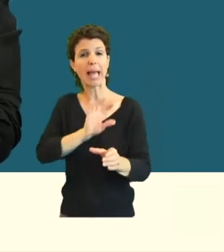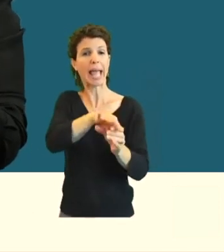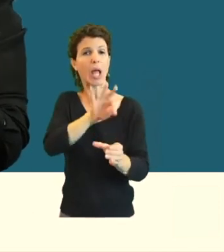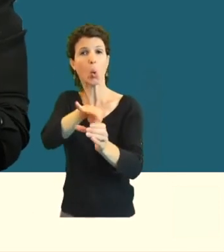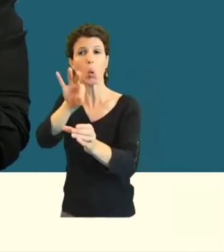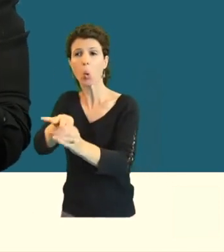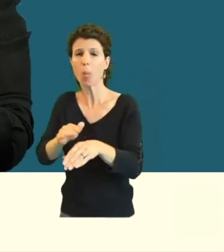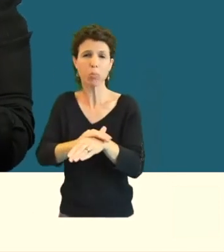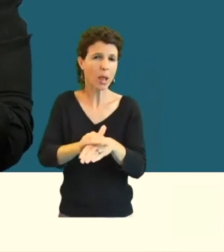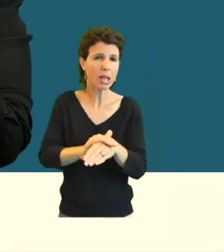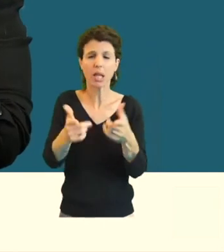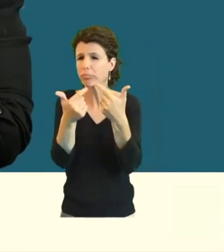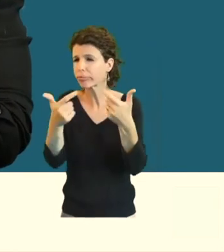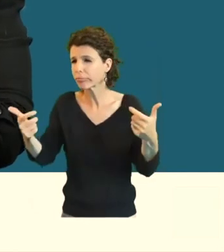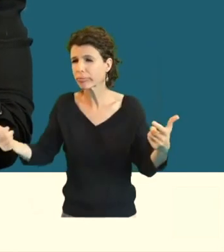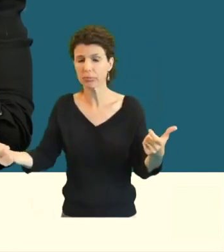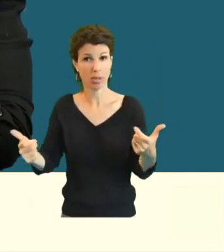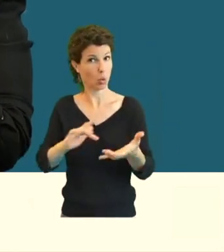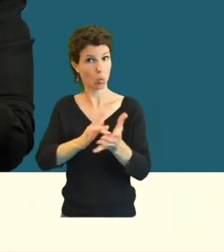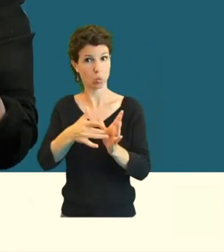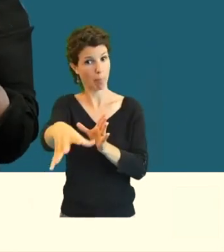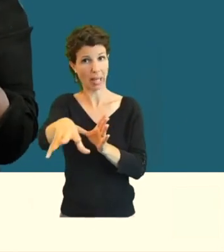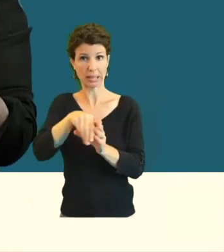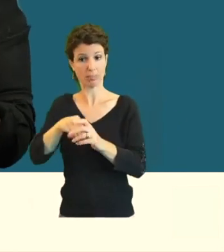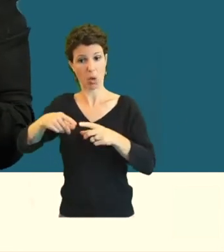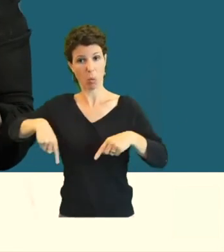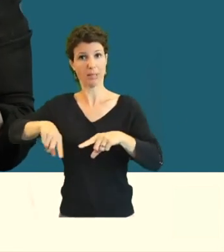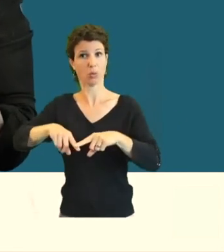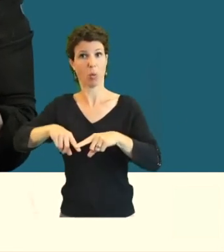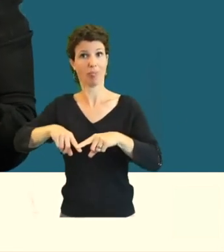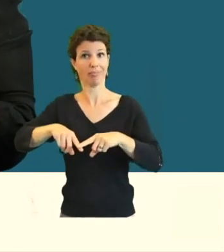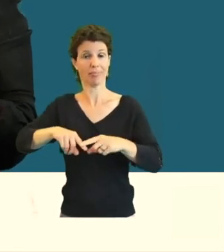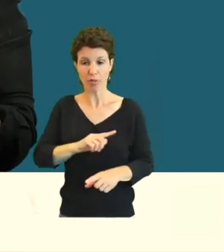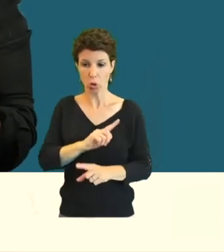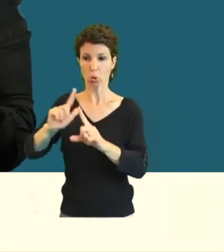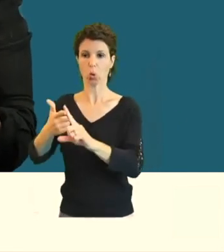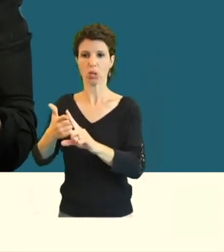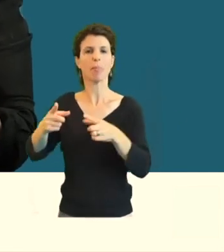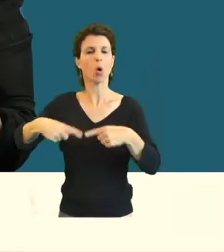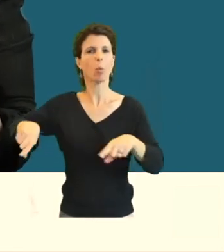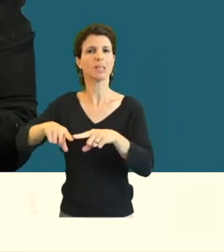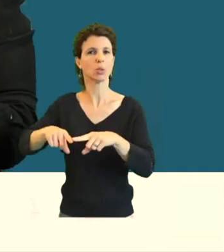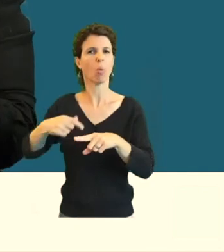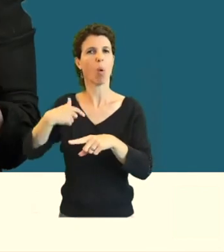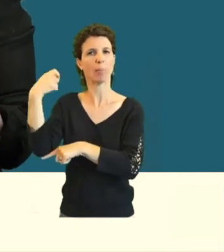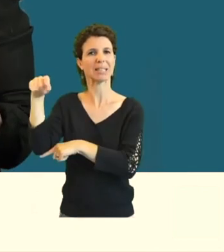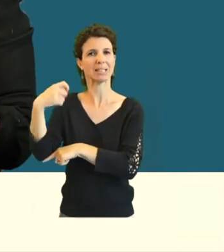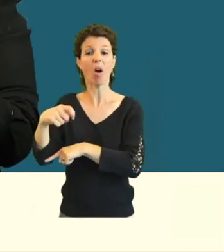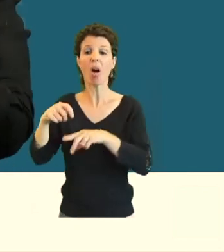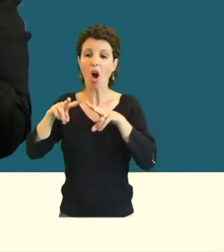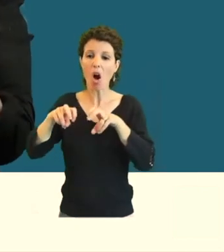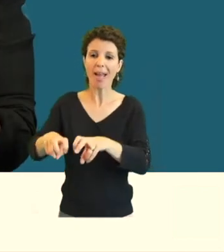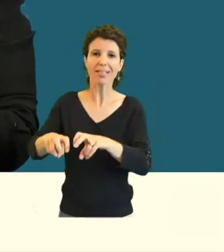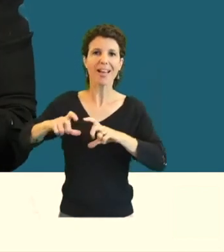de toutes les tendances politiques de l'hémicycle ont participé à ma commission. Et la deuxième commission que je préside, c'est la commission d'enquête sur les écoles. Et là également,